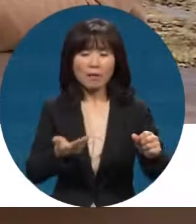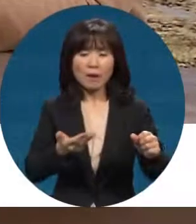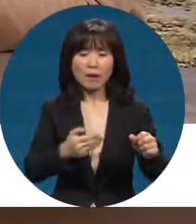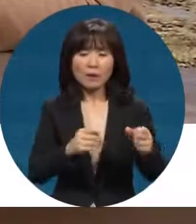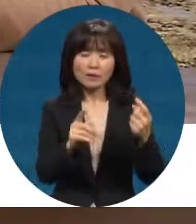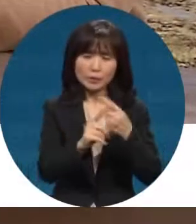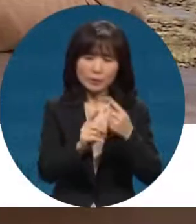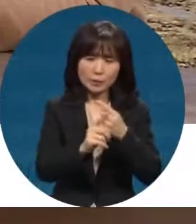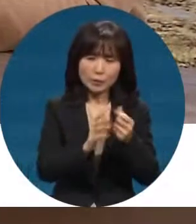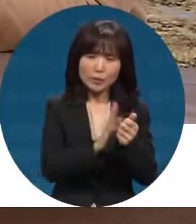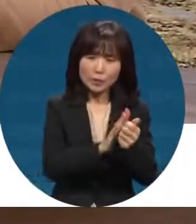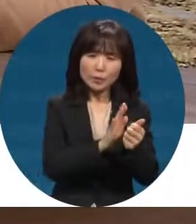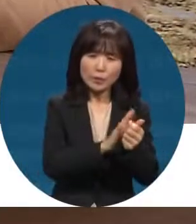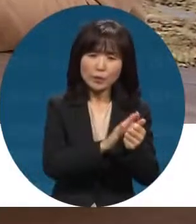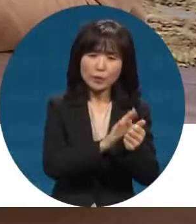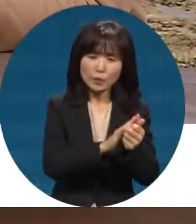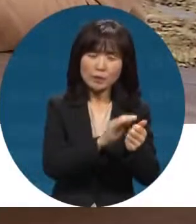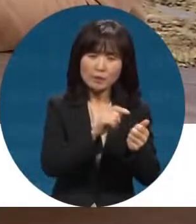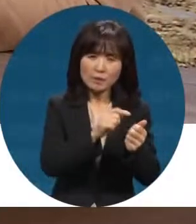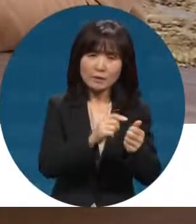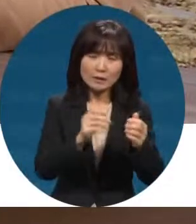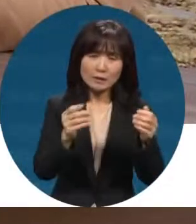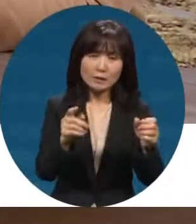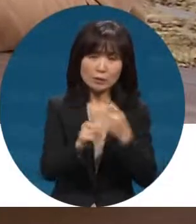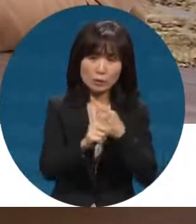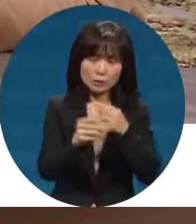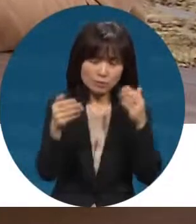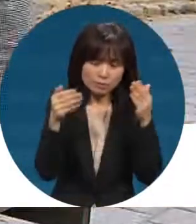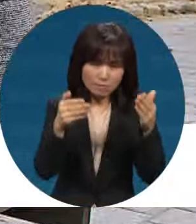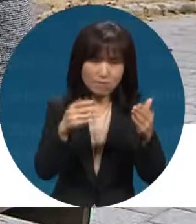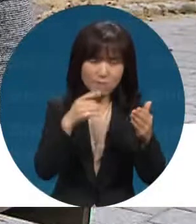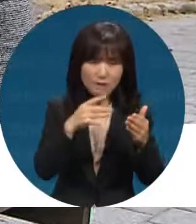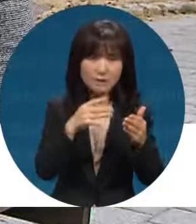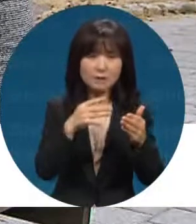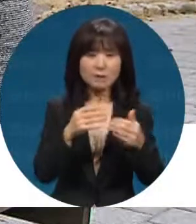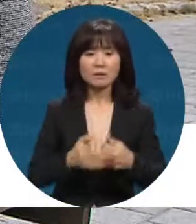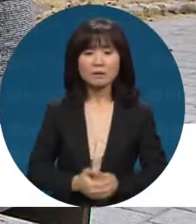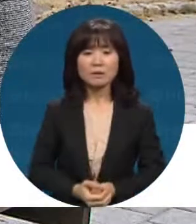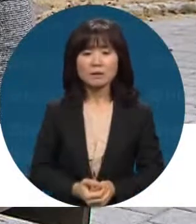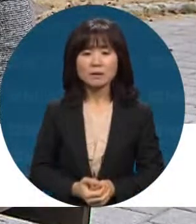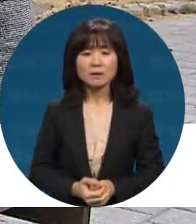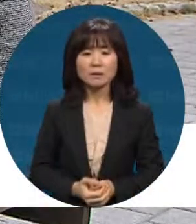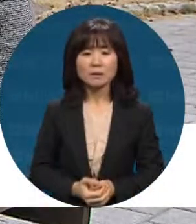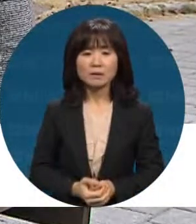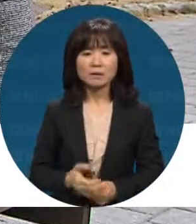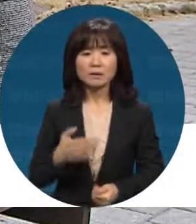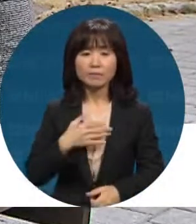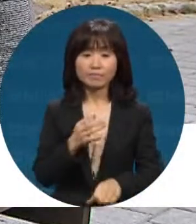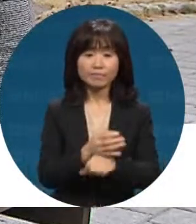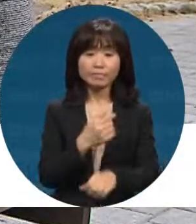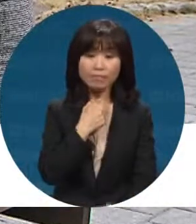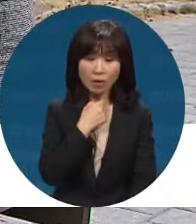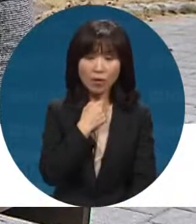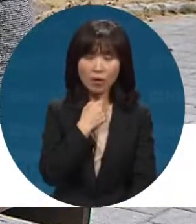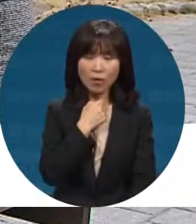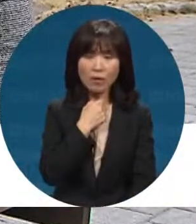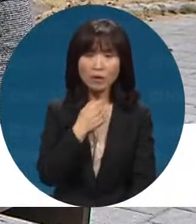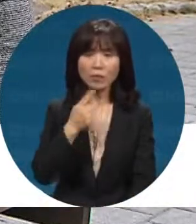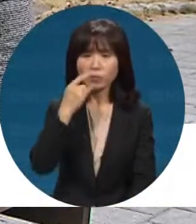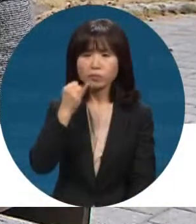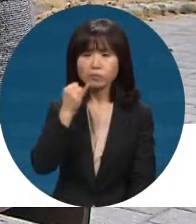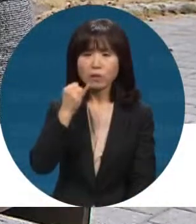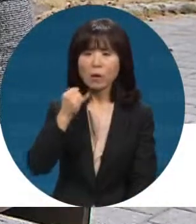주면서 그거를 헤쳐 나가는데 급급해 가지고요 저는 뭐 사고 싶은거나 그런거는